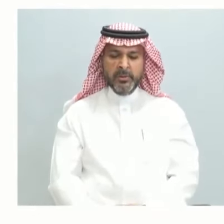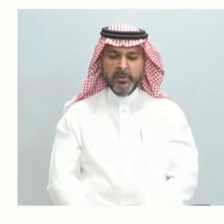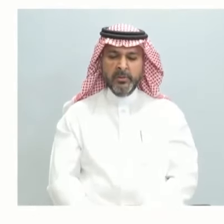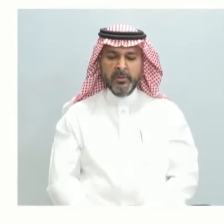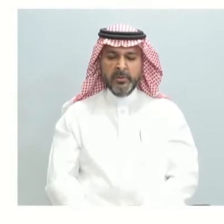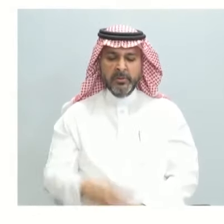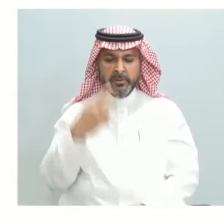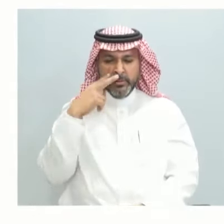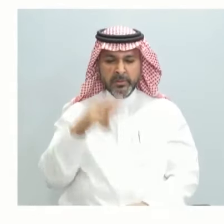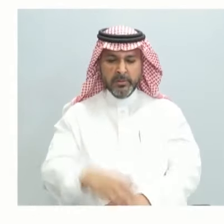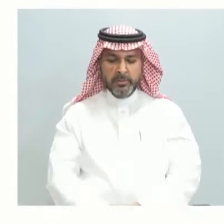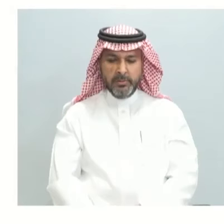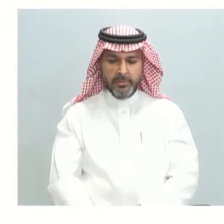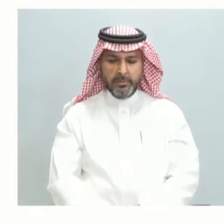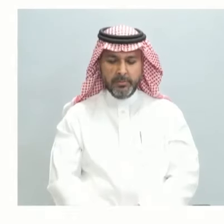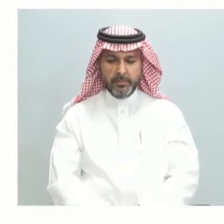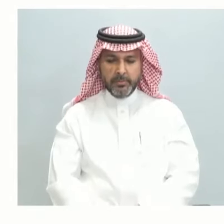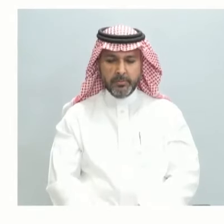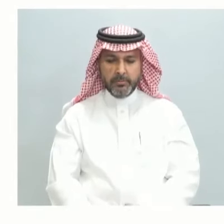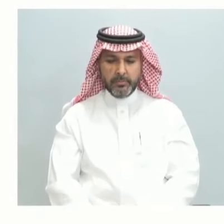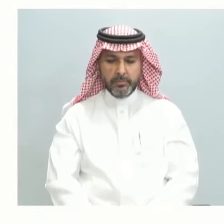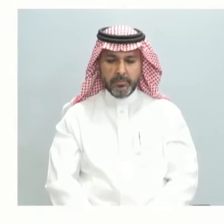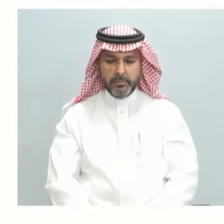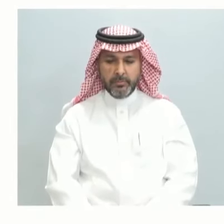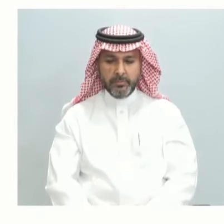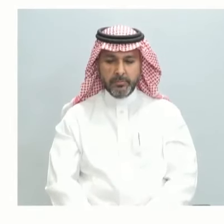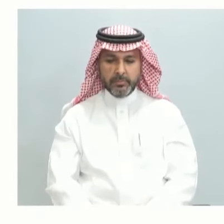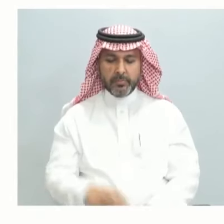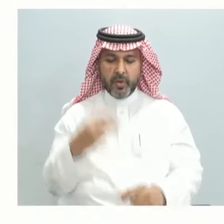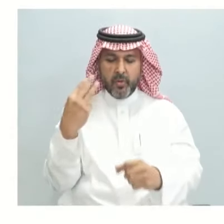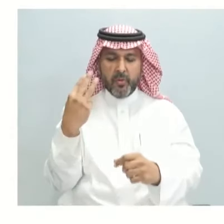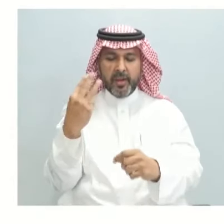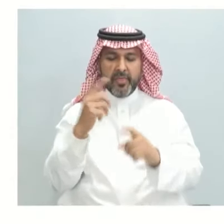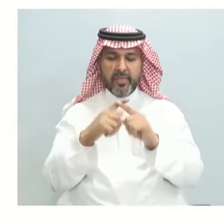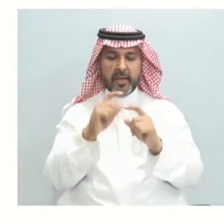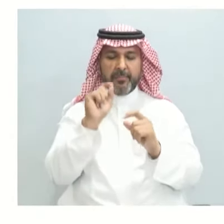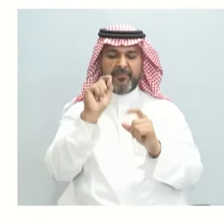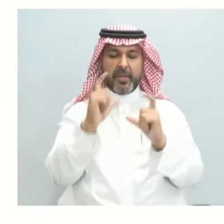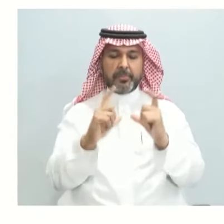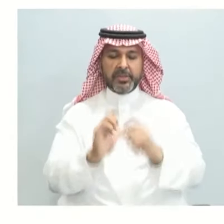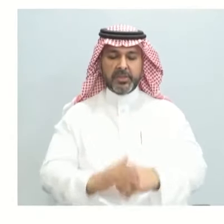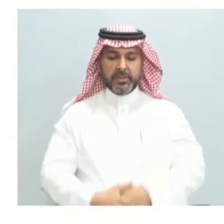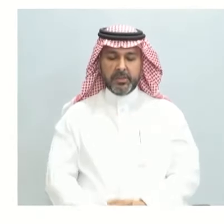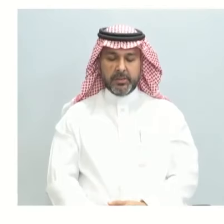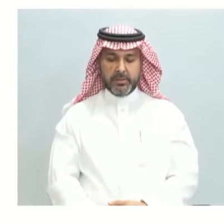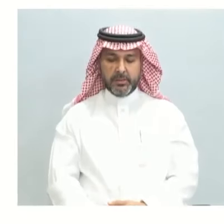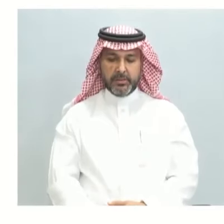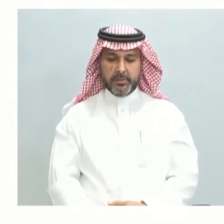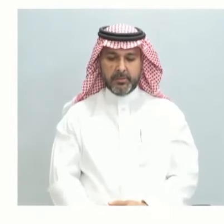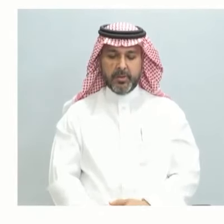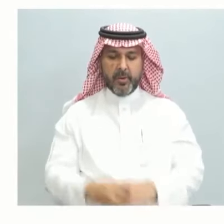الان بايجاد القاسم المشترك اذا ثلاثه مضربه في خمسه واو ثلاثه مضروبه في